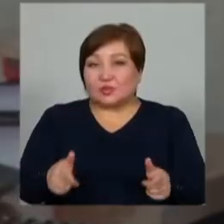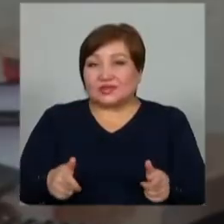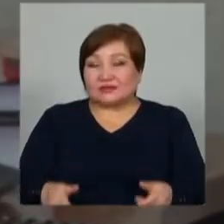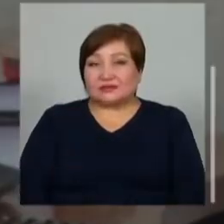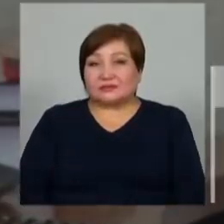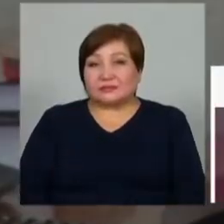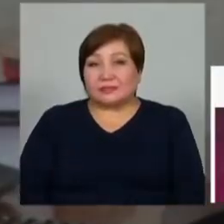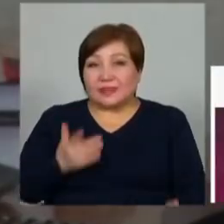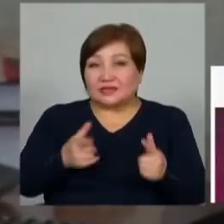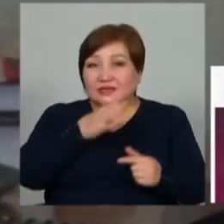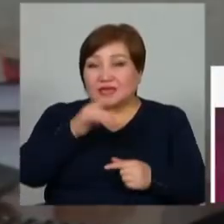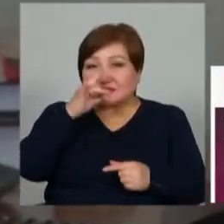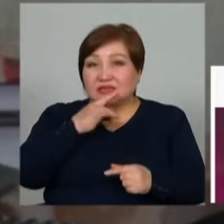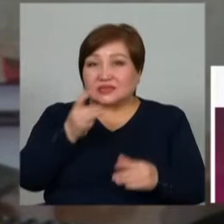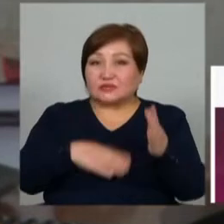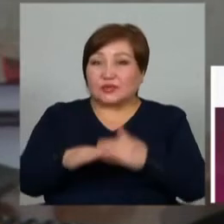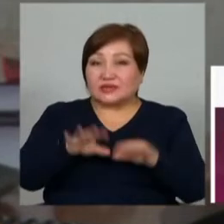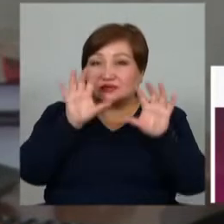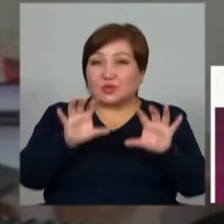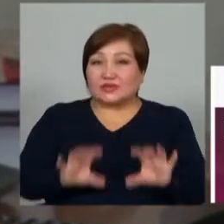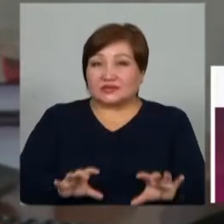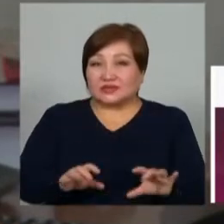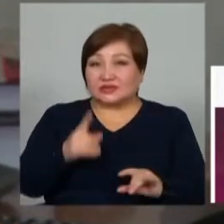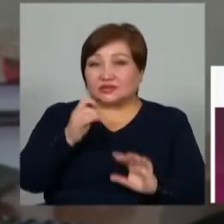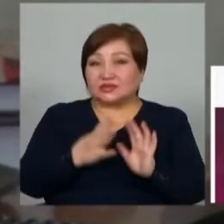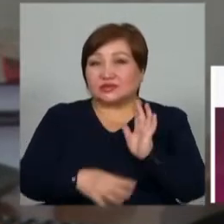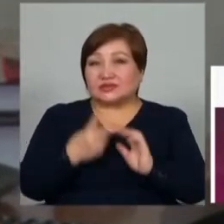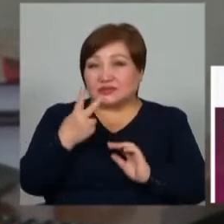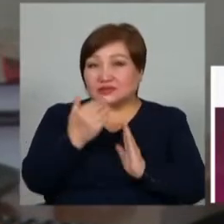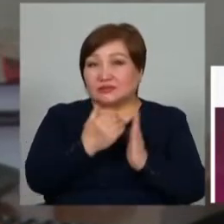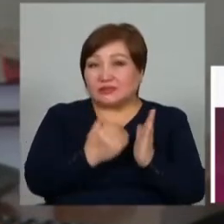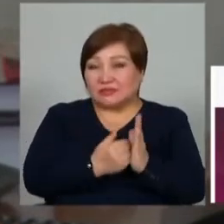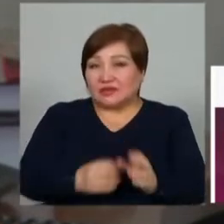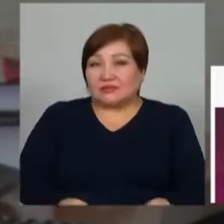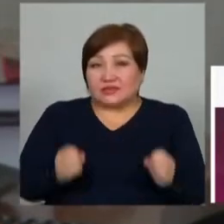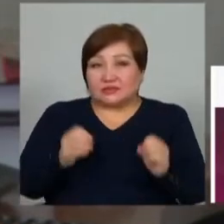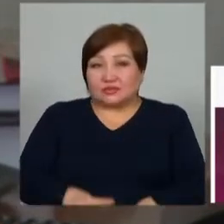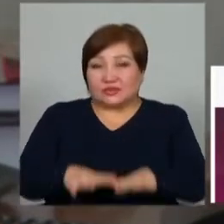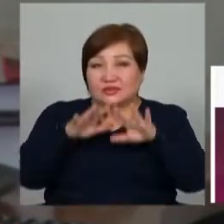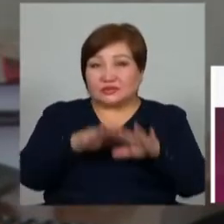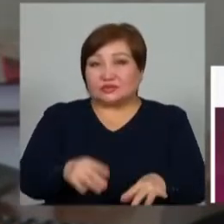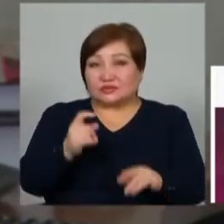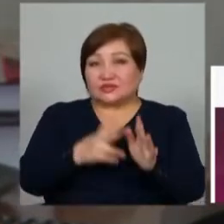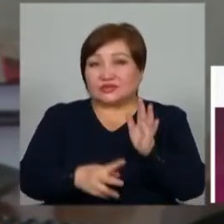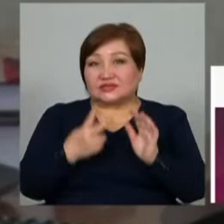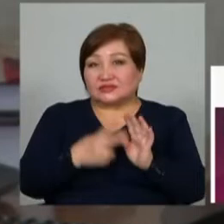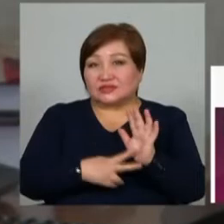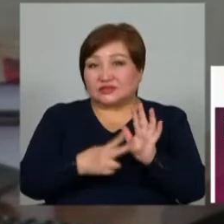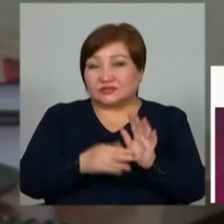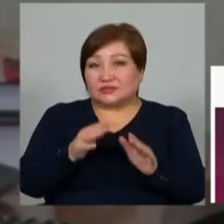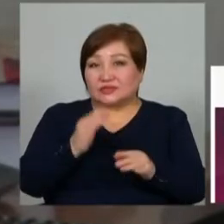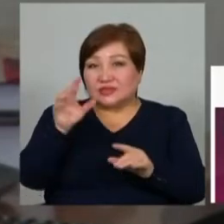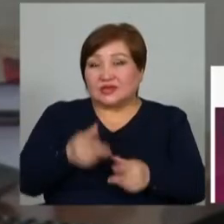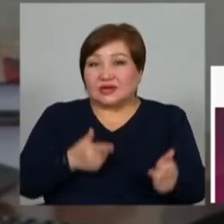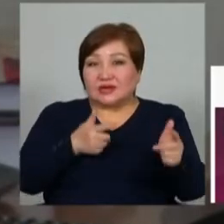Қазіргі таңда Қазақстан Республикасы Қылмыстық кодексінің 192 бабы қарақшылық шабуыл бойынша, 287 бабы, яғни қаруды заңсыз сақтаумен